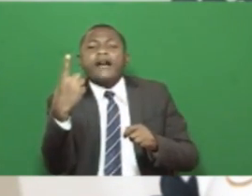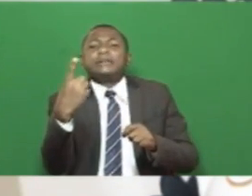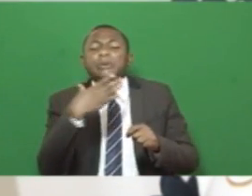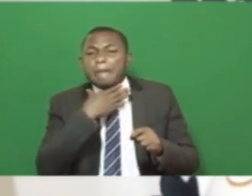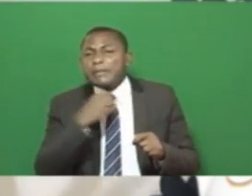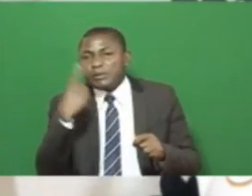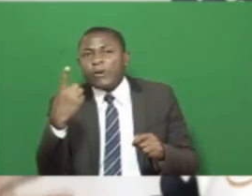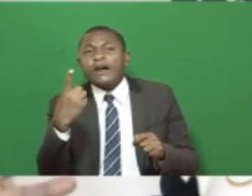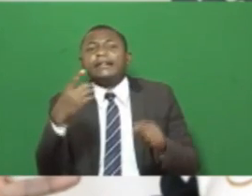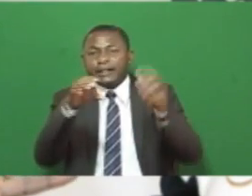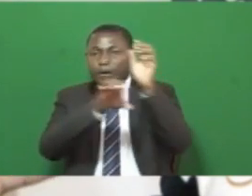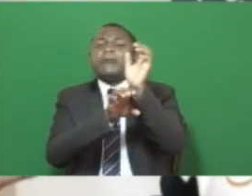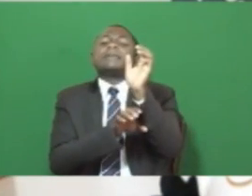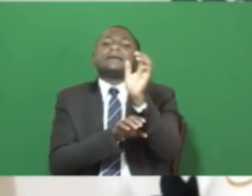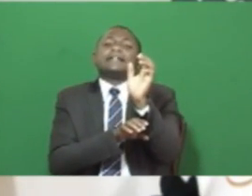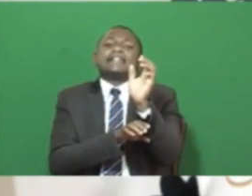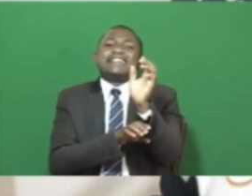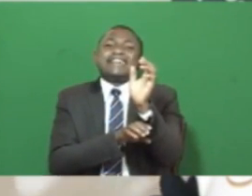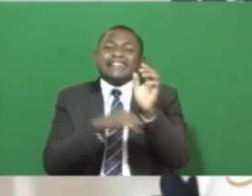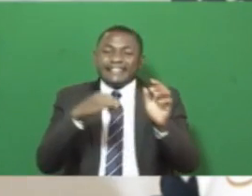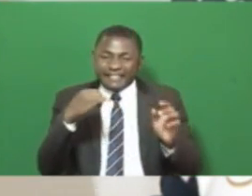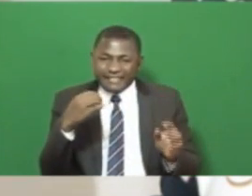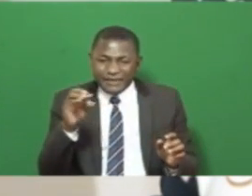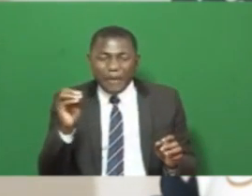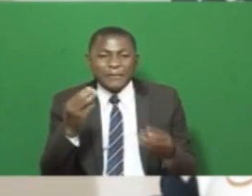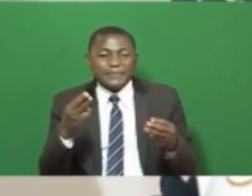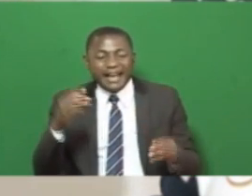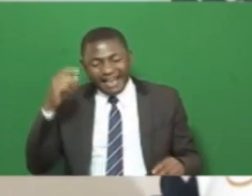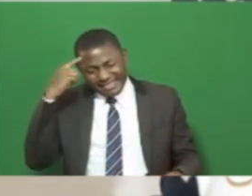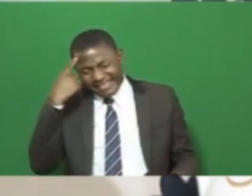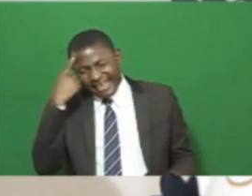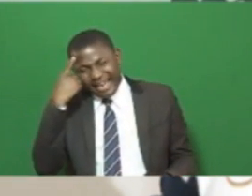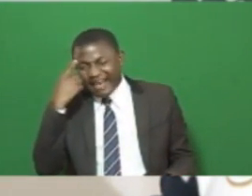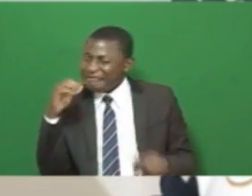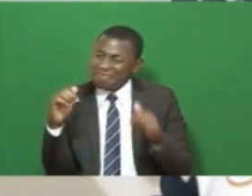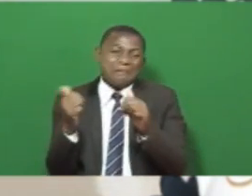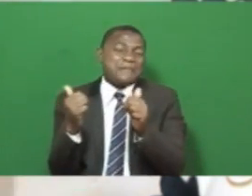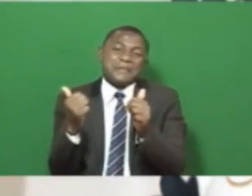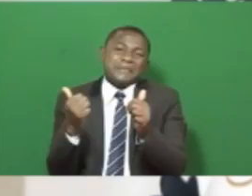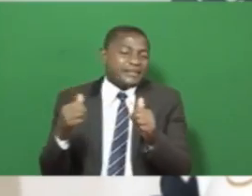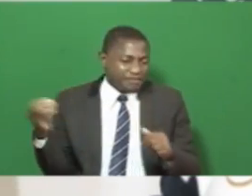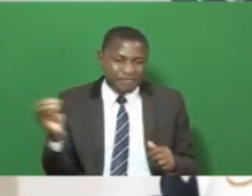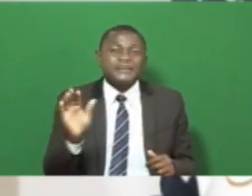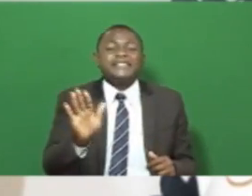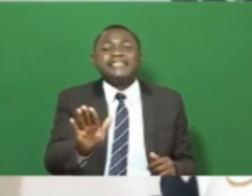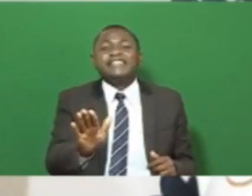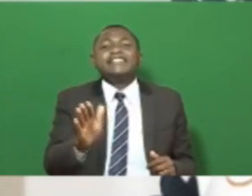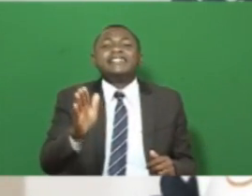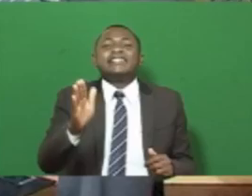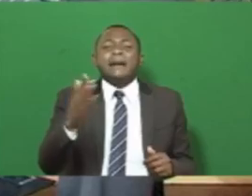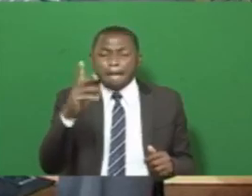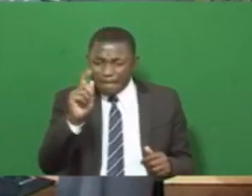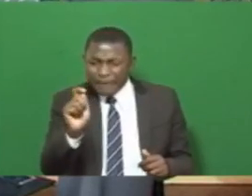1. Kana angodaro anobvaisa mupfungwa dzavanhu kuti haano zvakapera hazvisina